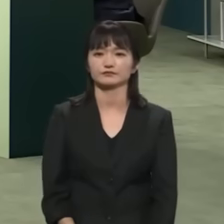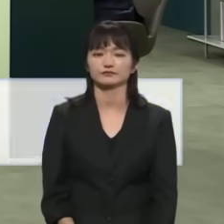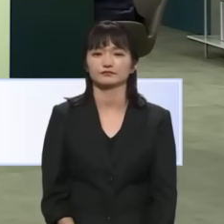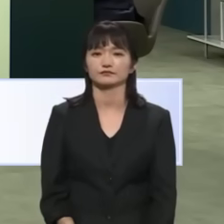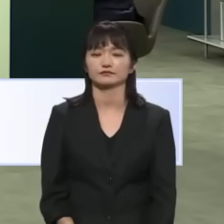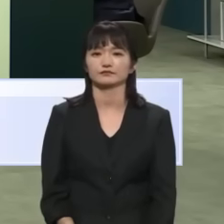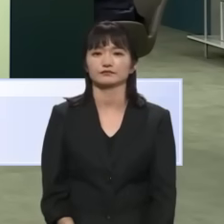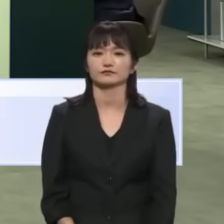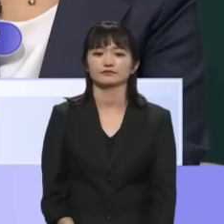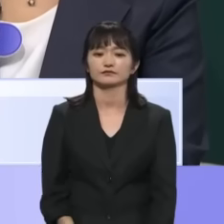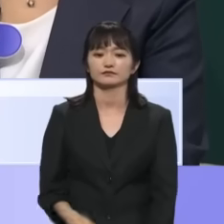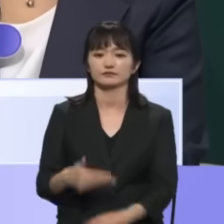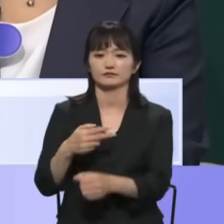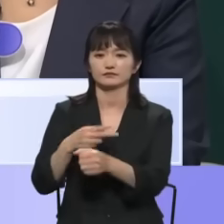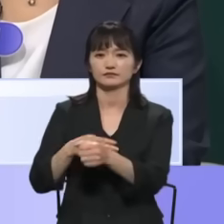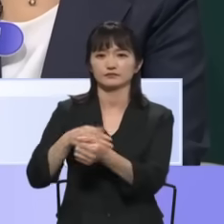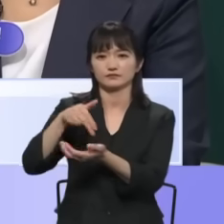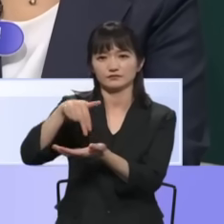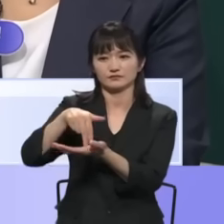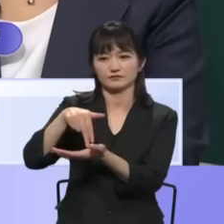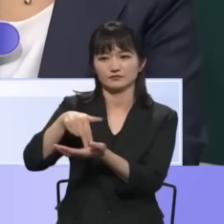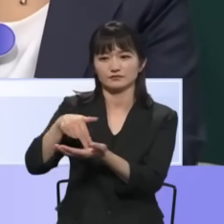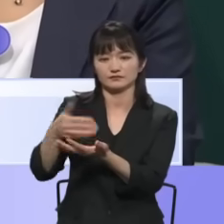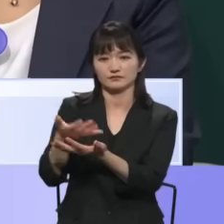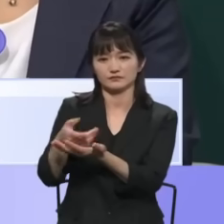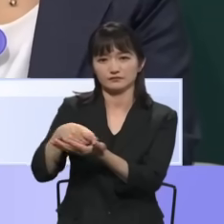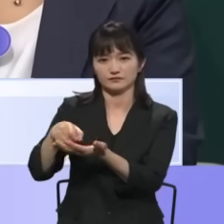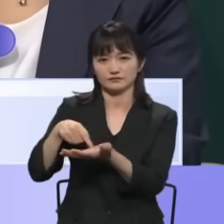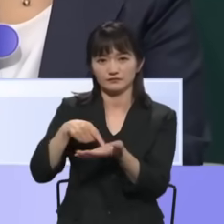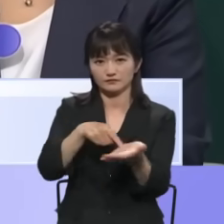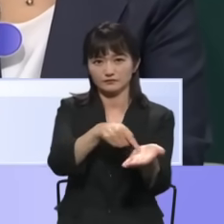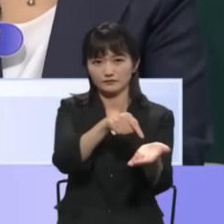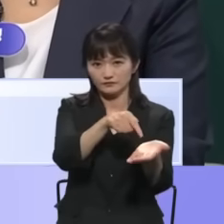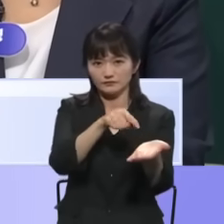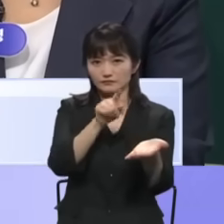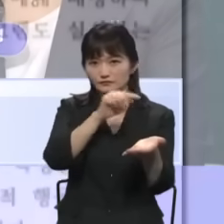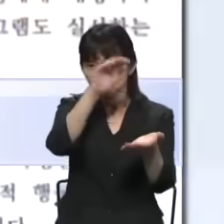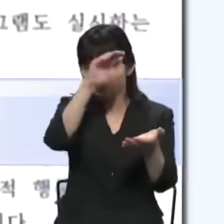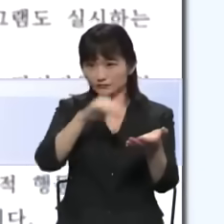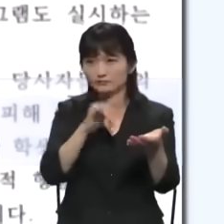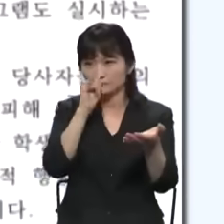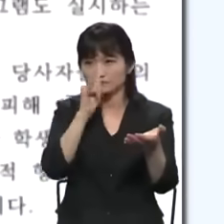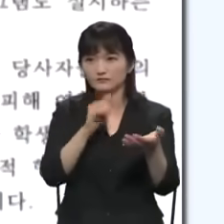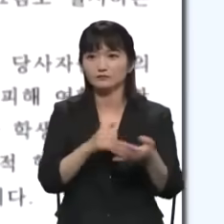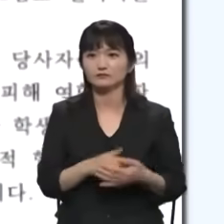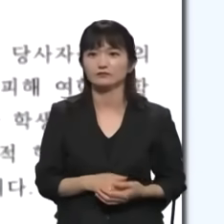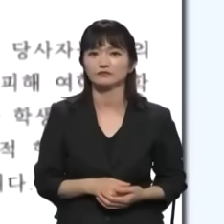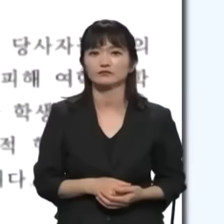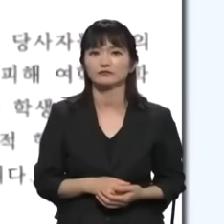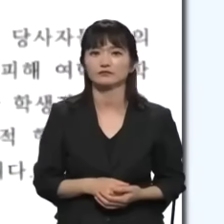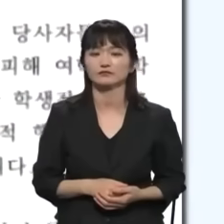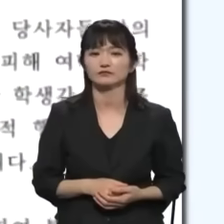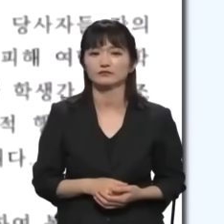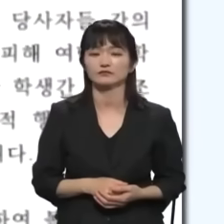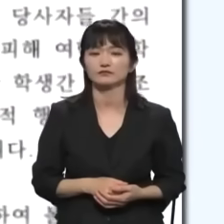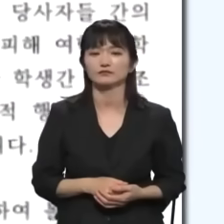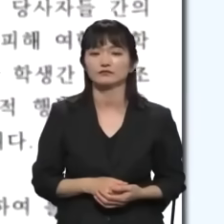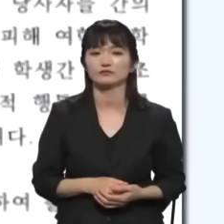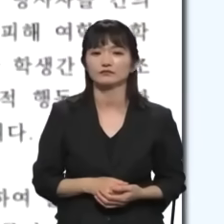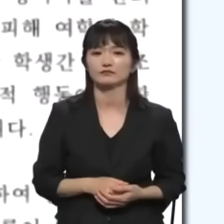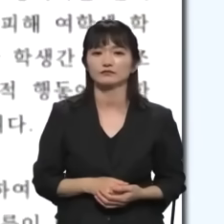교사측의 경위서 내용이 또 온라인에 공개가 됐는데 여기에는 어떤 내용들이 있었나요 그